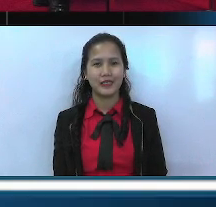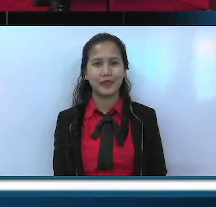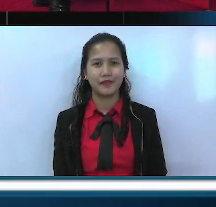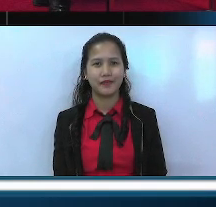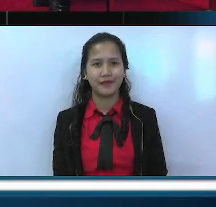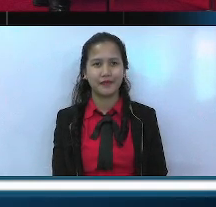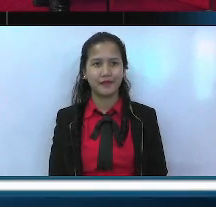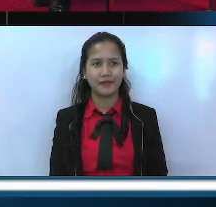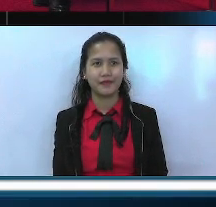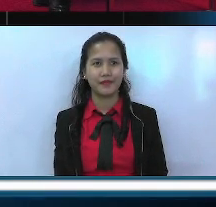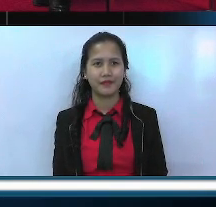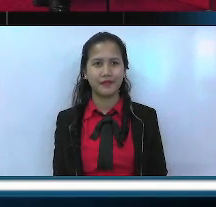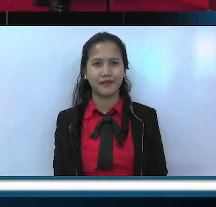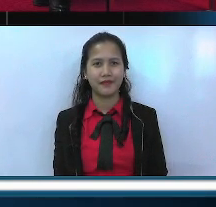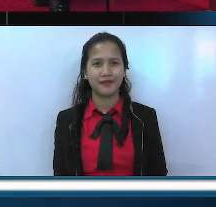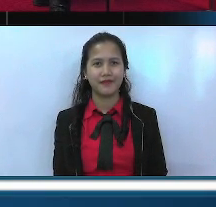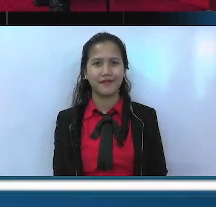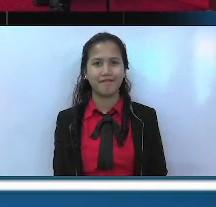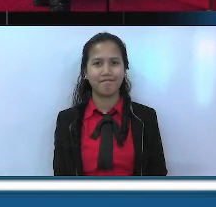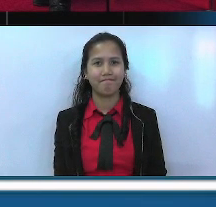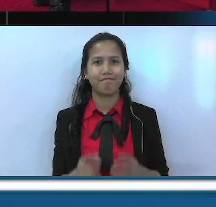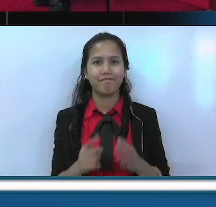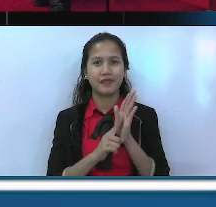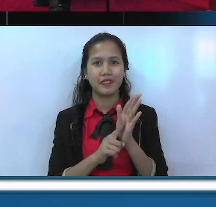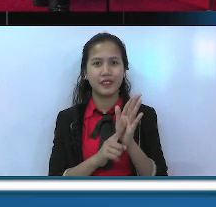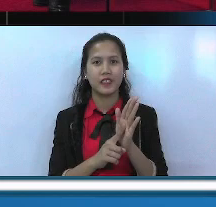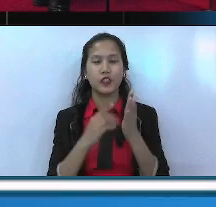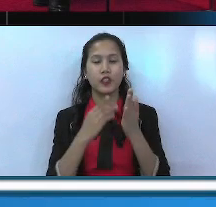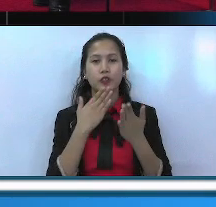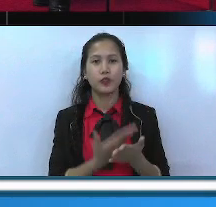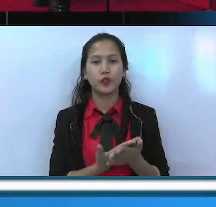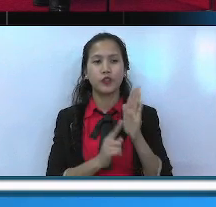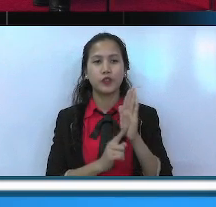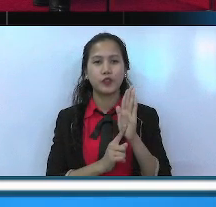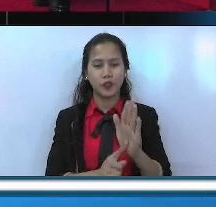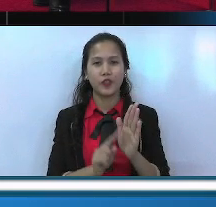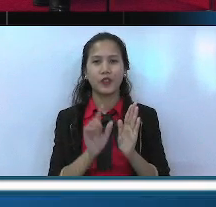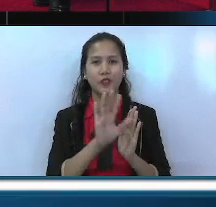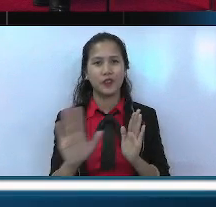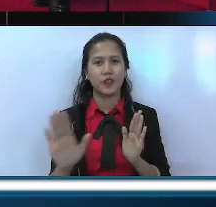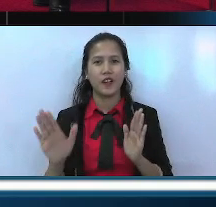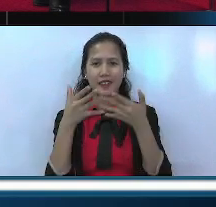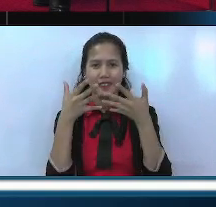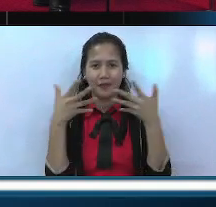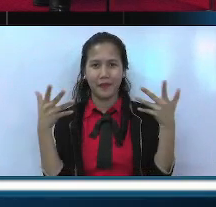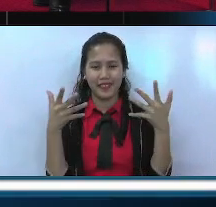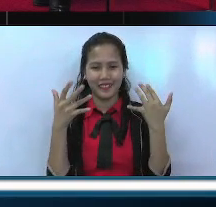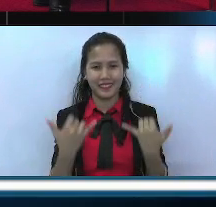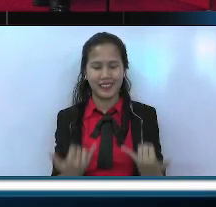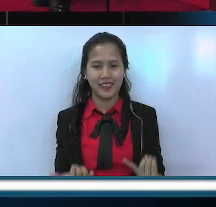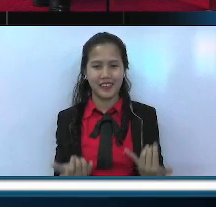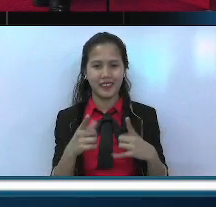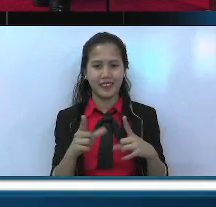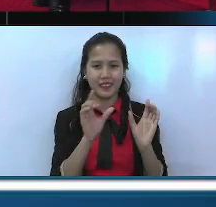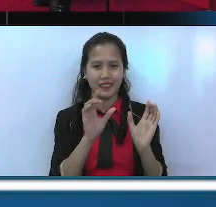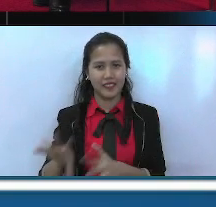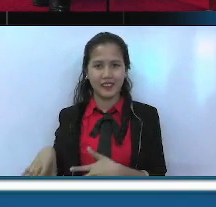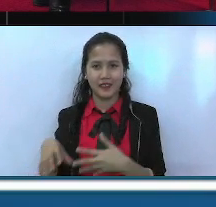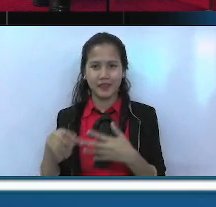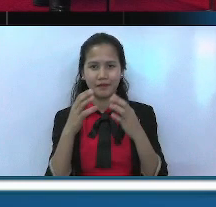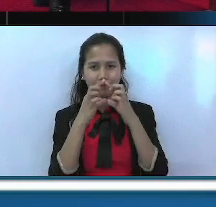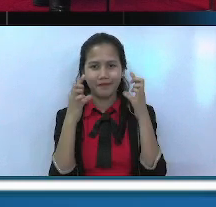kung wala namang kayo sakit, eh, wala namang, bagamat sa nasabi ninyo na, sir, sakit. Sir, ako naiintindihan ko yung mga nag-iingat